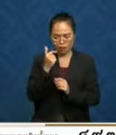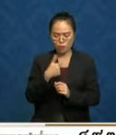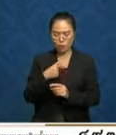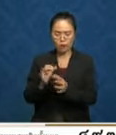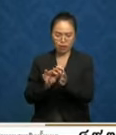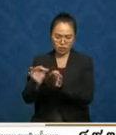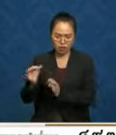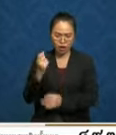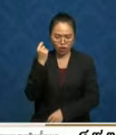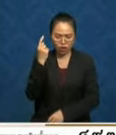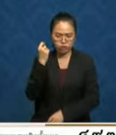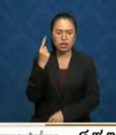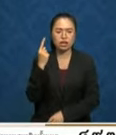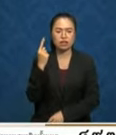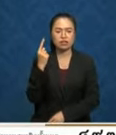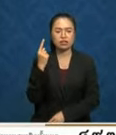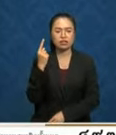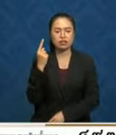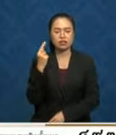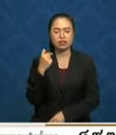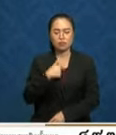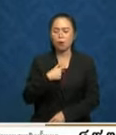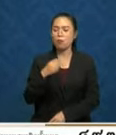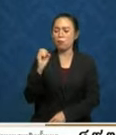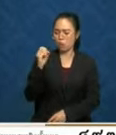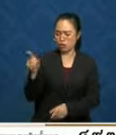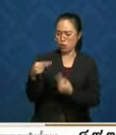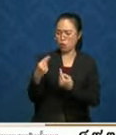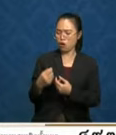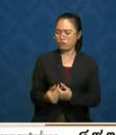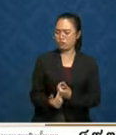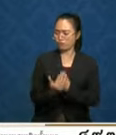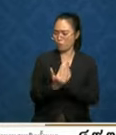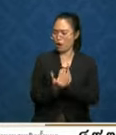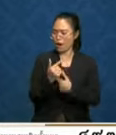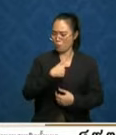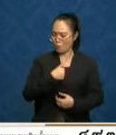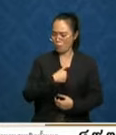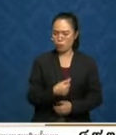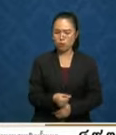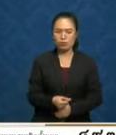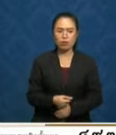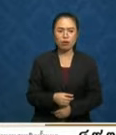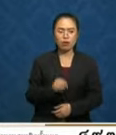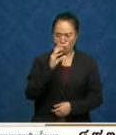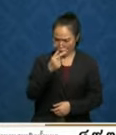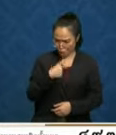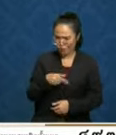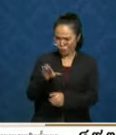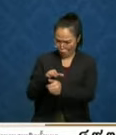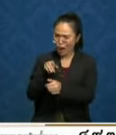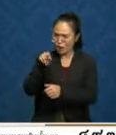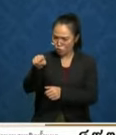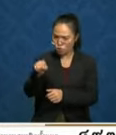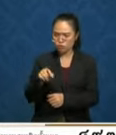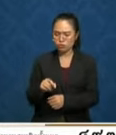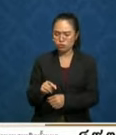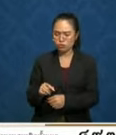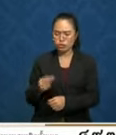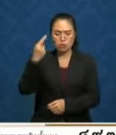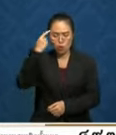ใจอ่ะเพราะท่านบอกว่าสงสารผมด้วยผมจะบอกว่าผมสงสารท่านนะที่ท่านพูดเท่าที่ท่